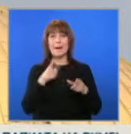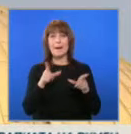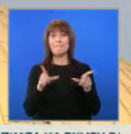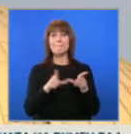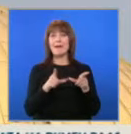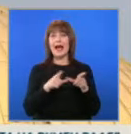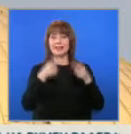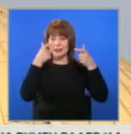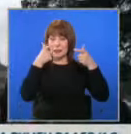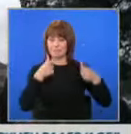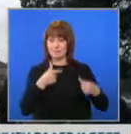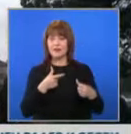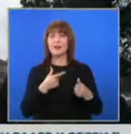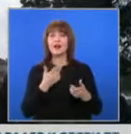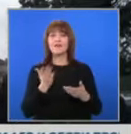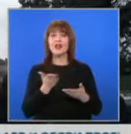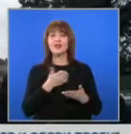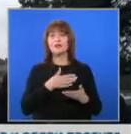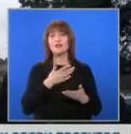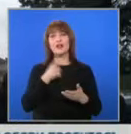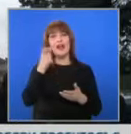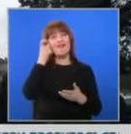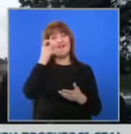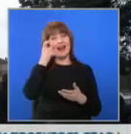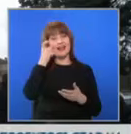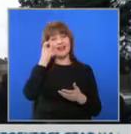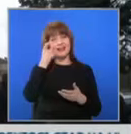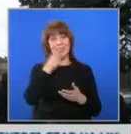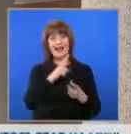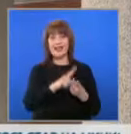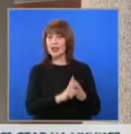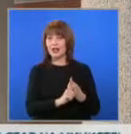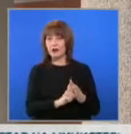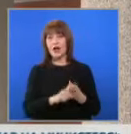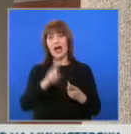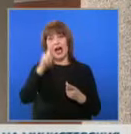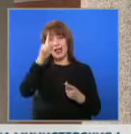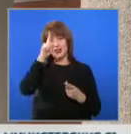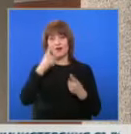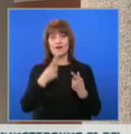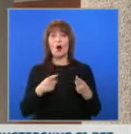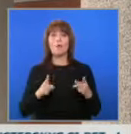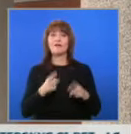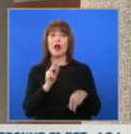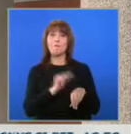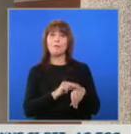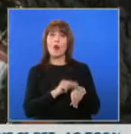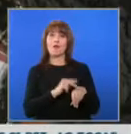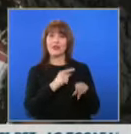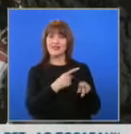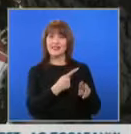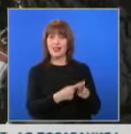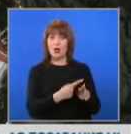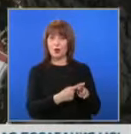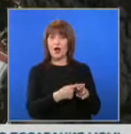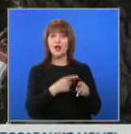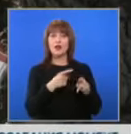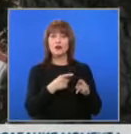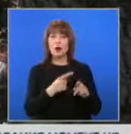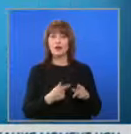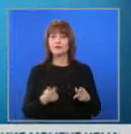Максим, наместник председател беше вече покойния варненски митрополит Кирил, а Софийска епархия управляваше пловдивския митрополит Николай.